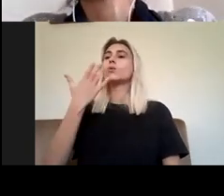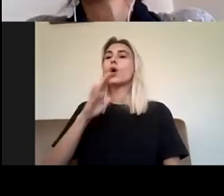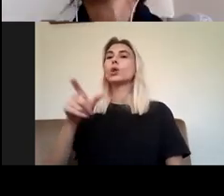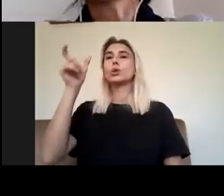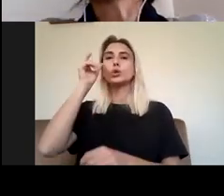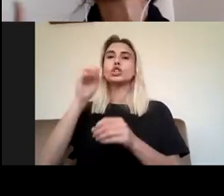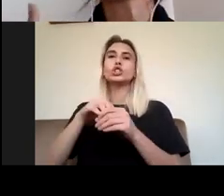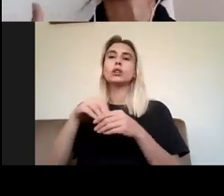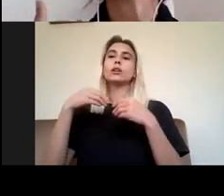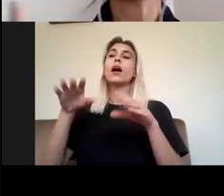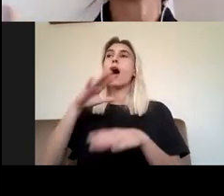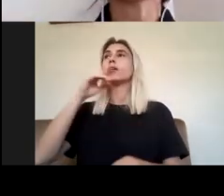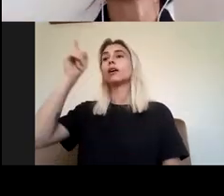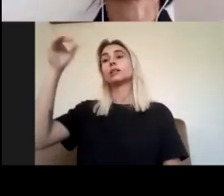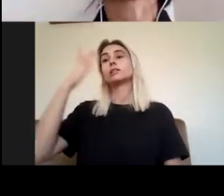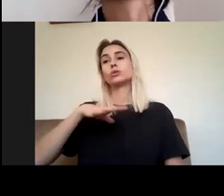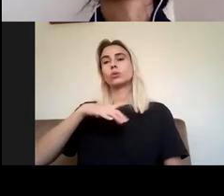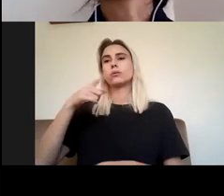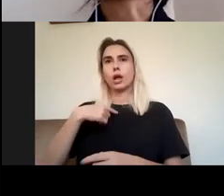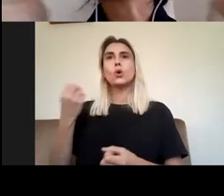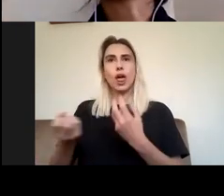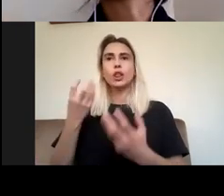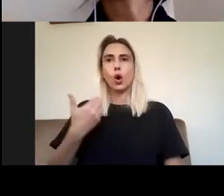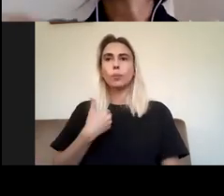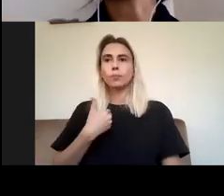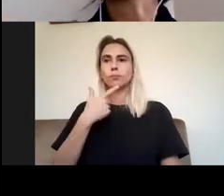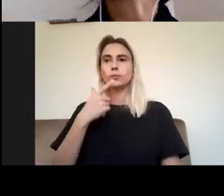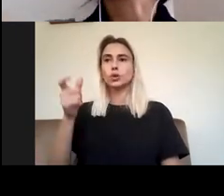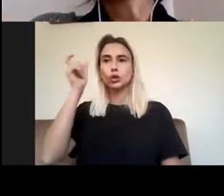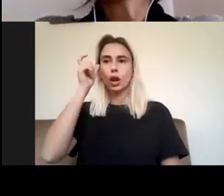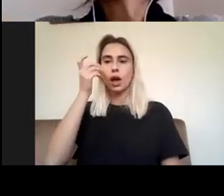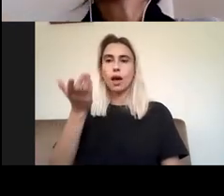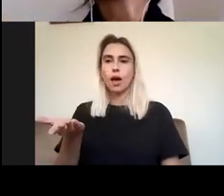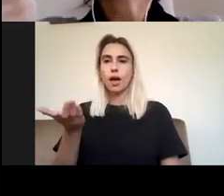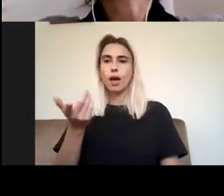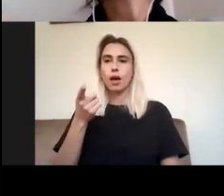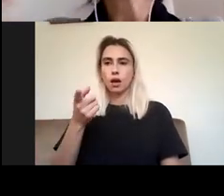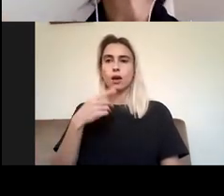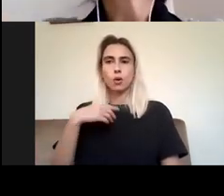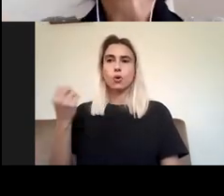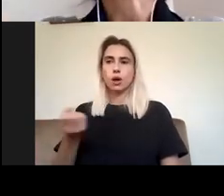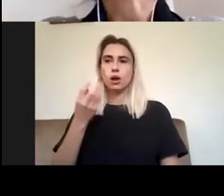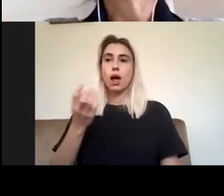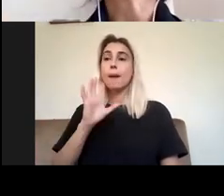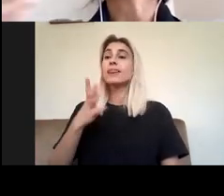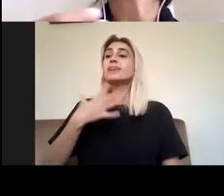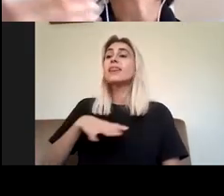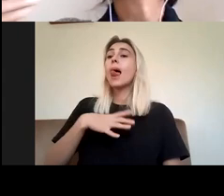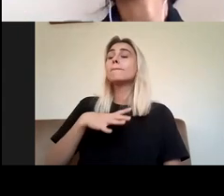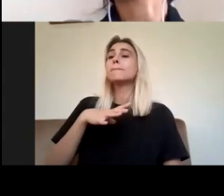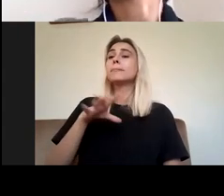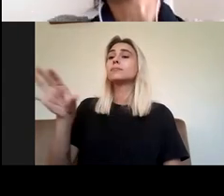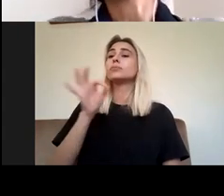içerisinde satayım? Ama üretiyor muyum diyor. Evet üretiyorum diyor. Yani üretimdeki standartlarım var. Fakat talebin olmamasından dolayı ben